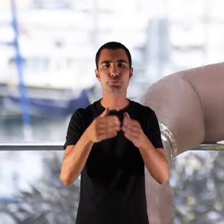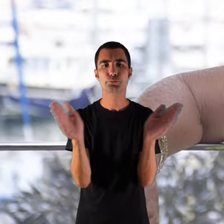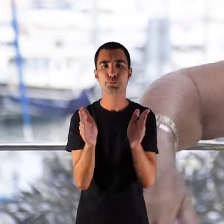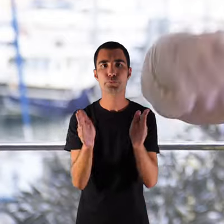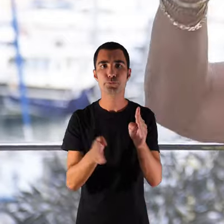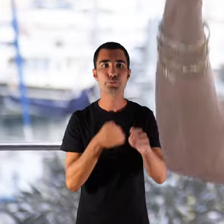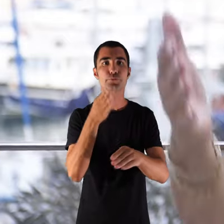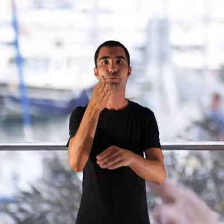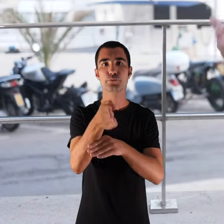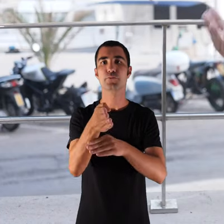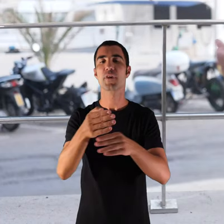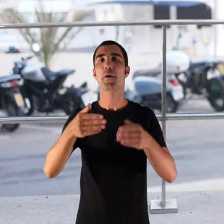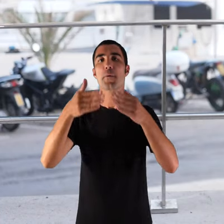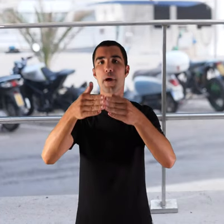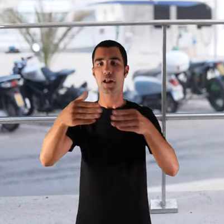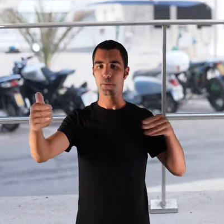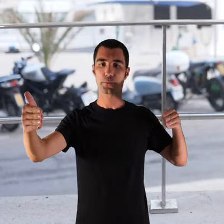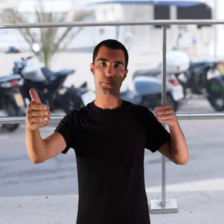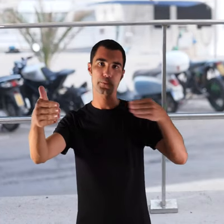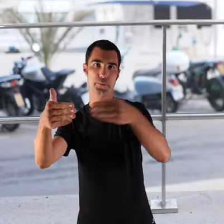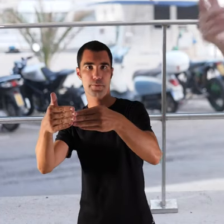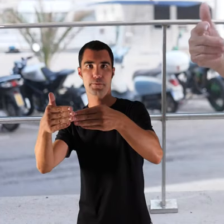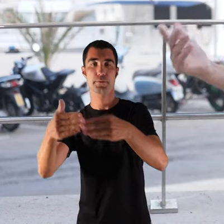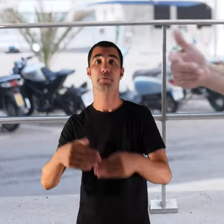barques. I un mes antes